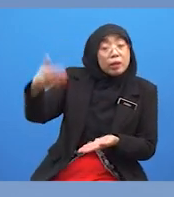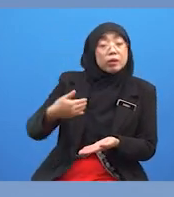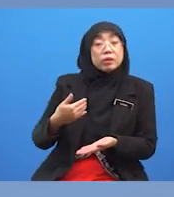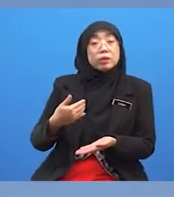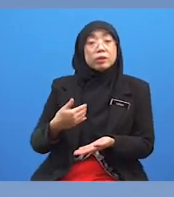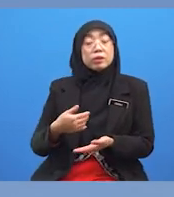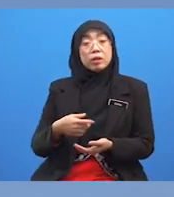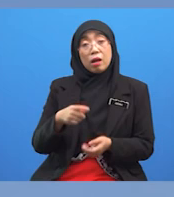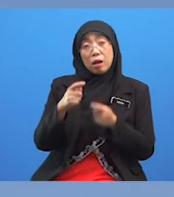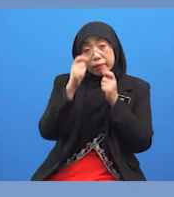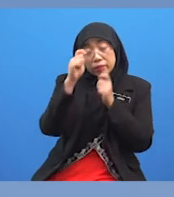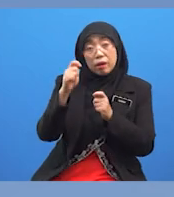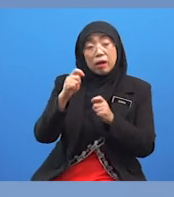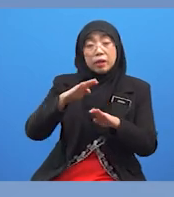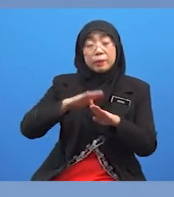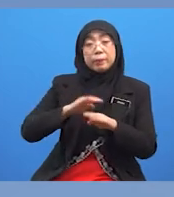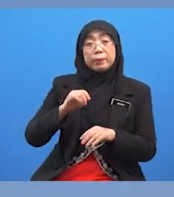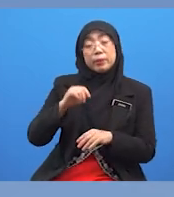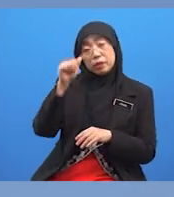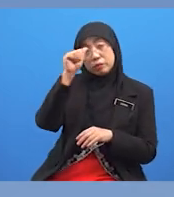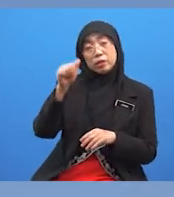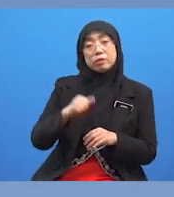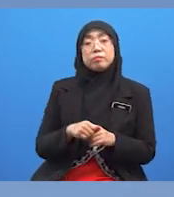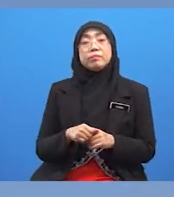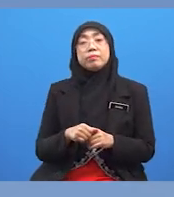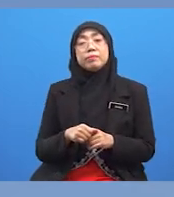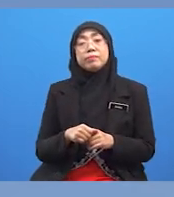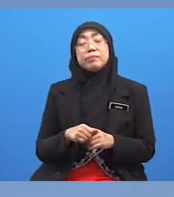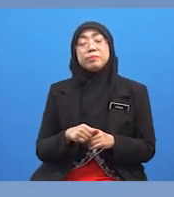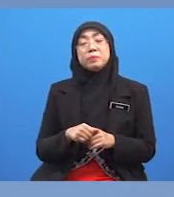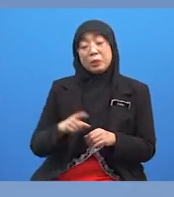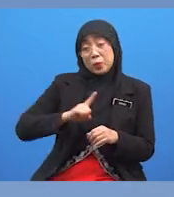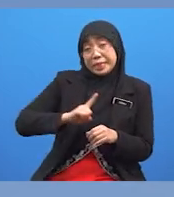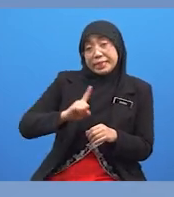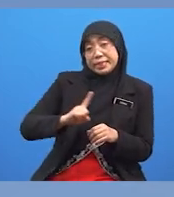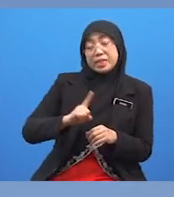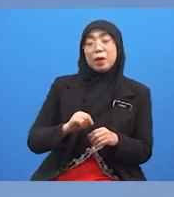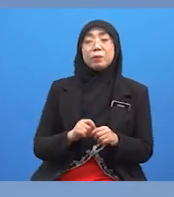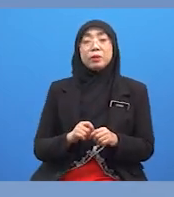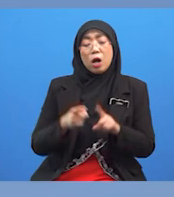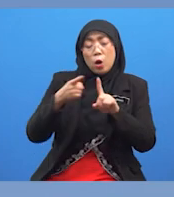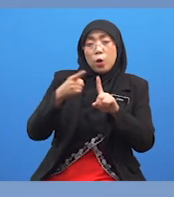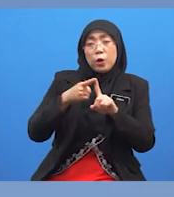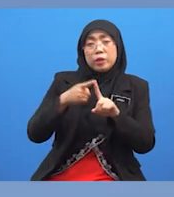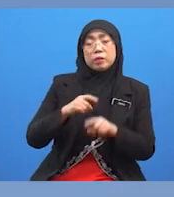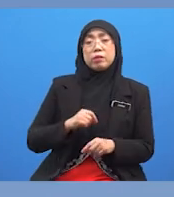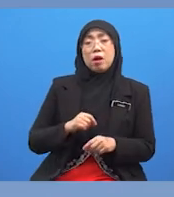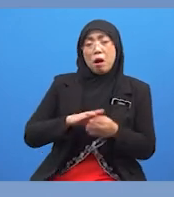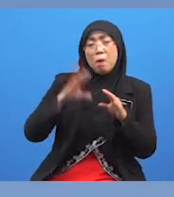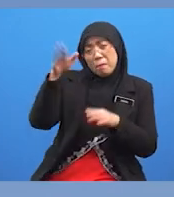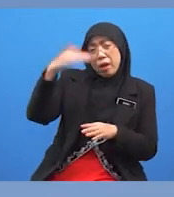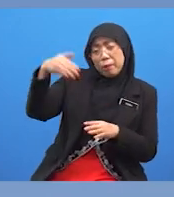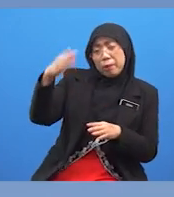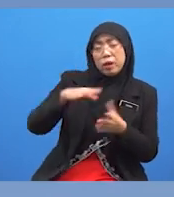Allah Subhanahu Wa Taala adalah amanah yang dipikul oleh setiap umat Islam. Krismas mencatatkan watak